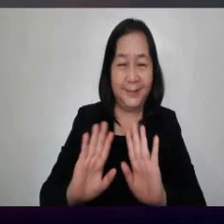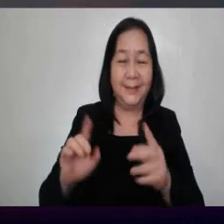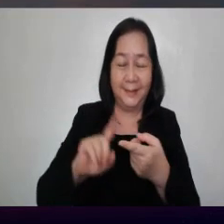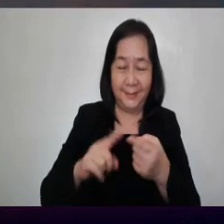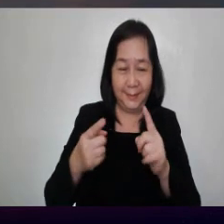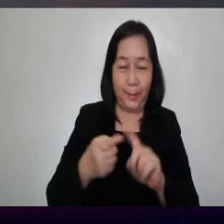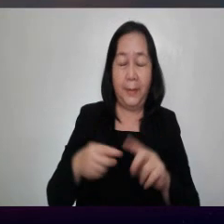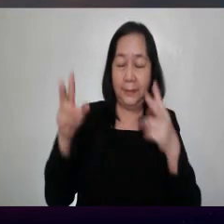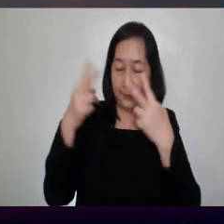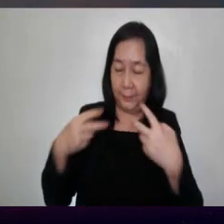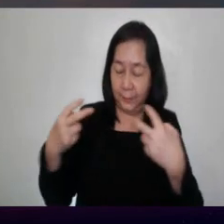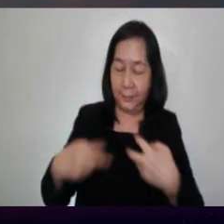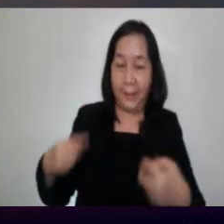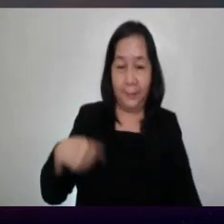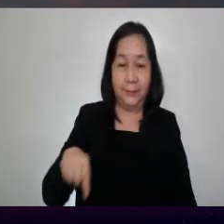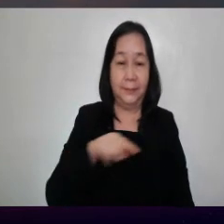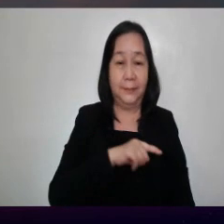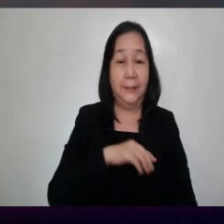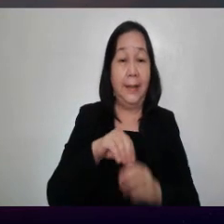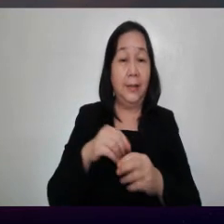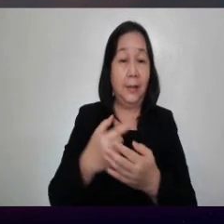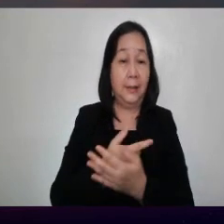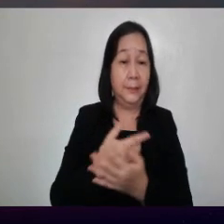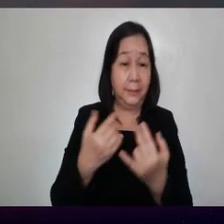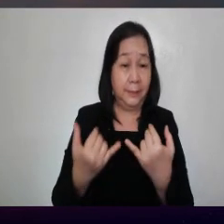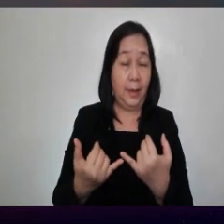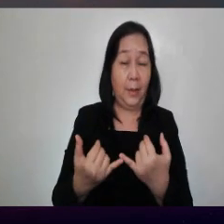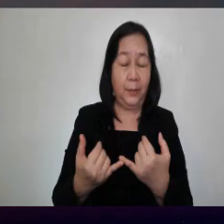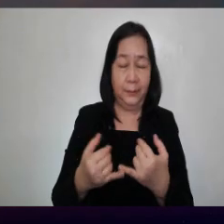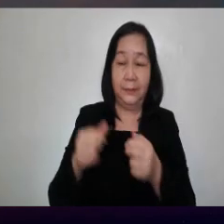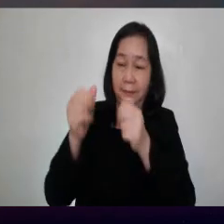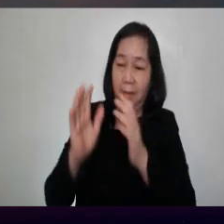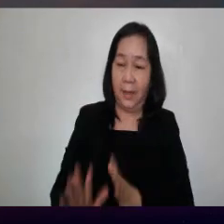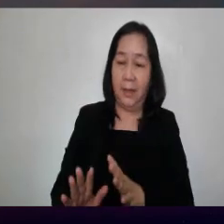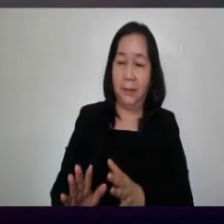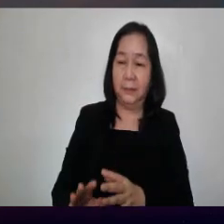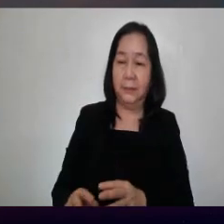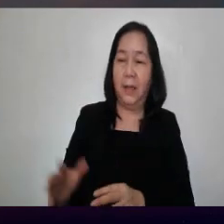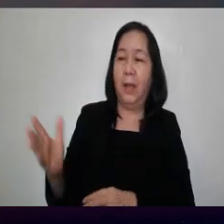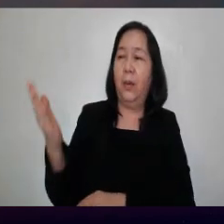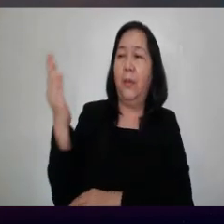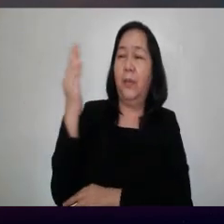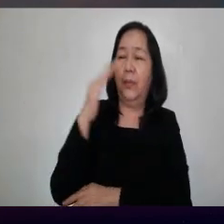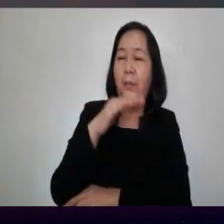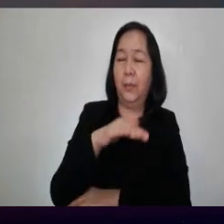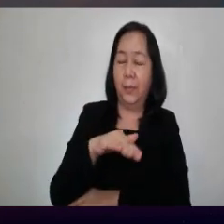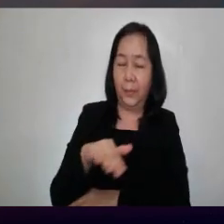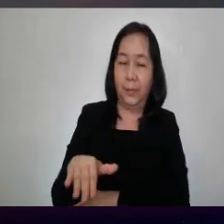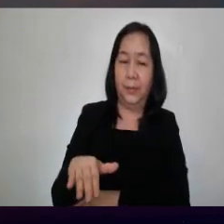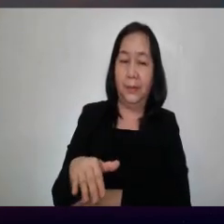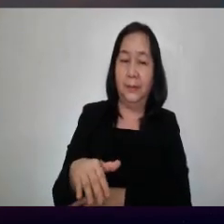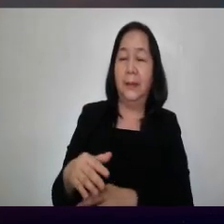Teka muna mga kapatid, magnilay muna tayo. Sa Ebanghelyo ngayon, ang mga alagad ay buong magdamag ng isda.